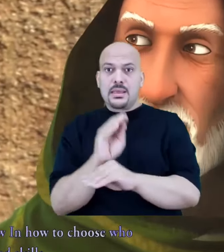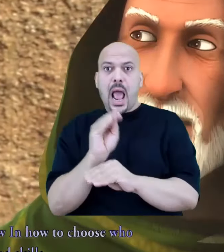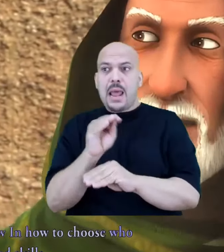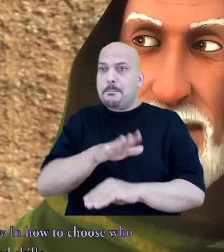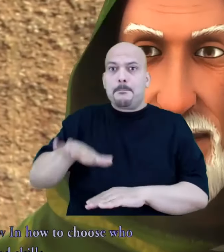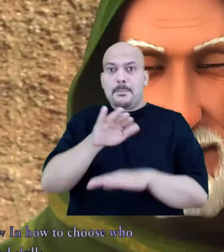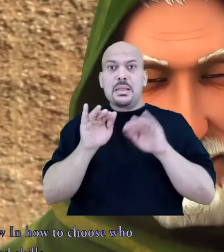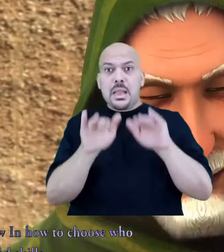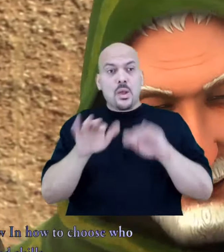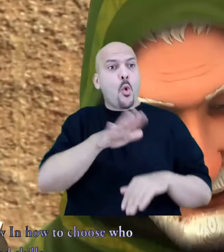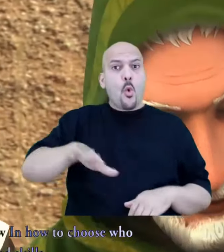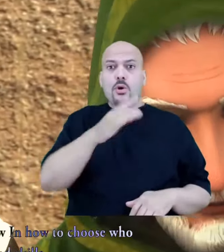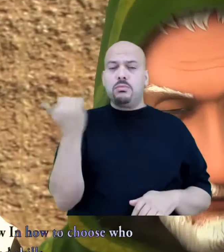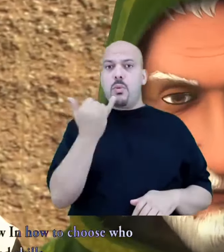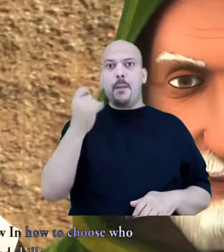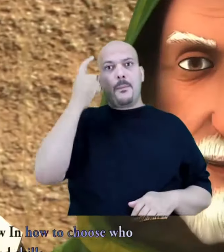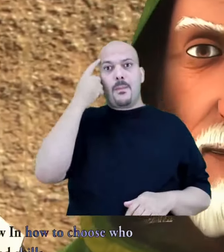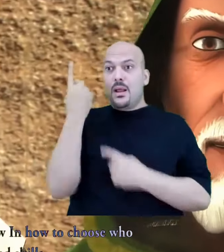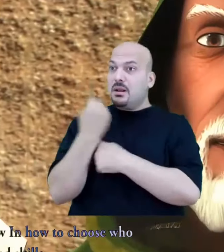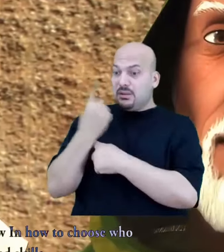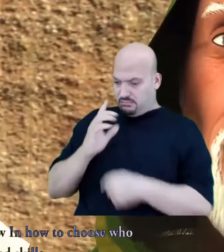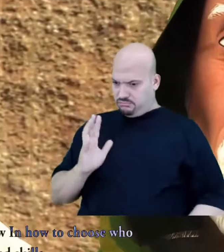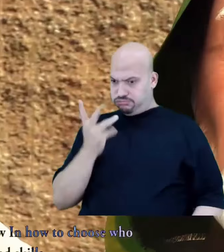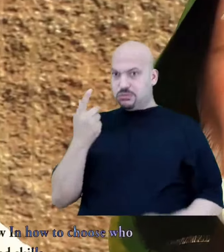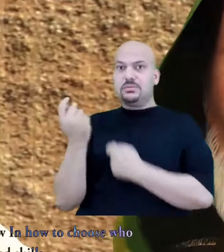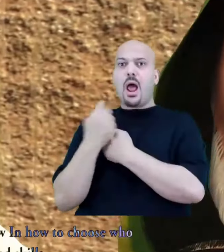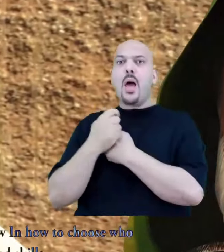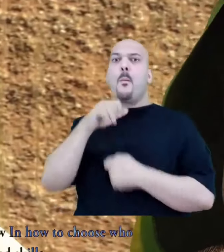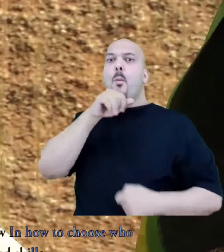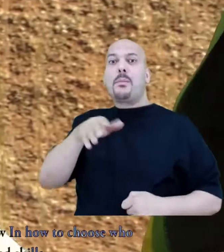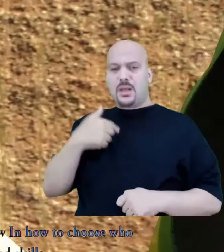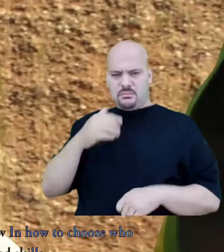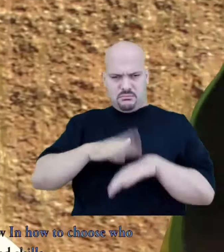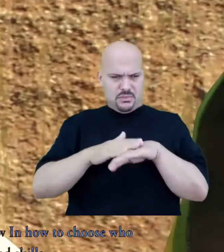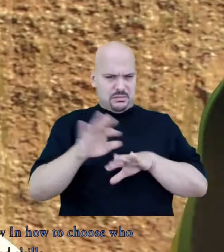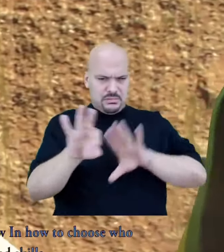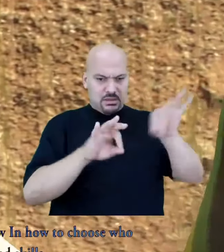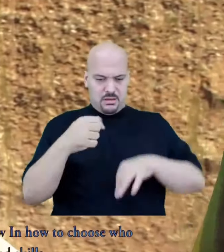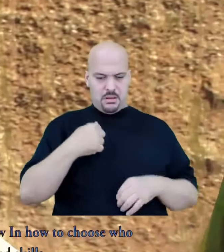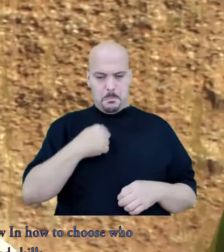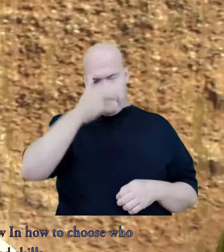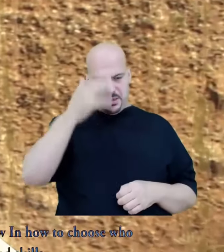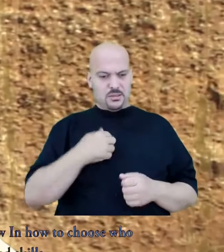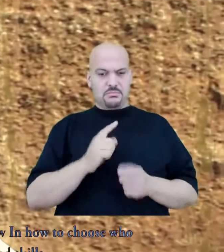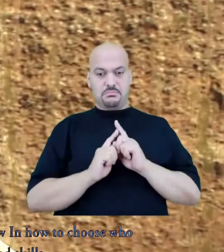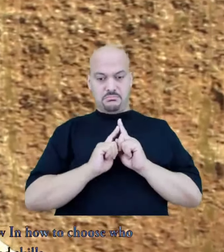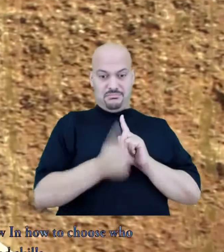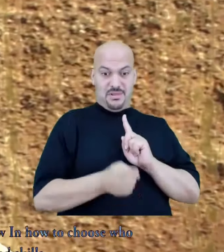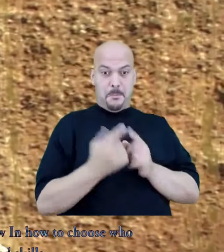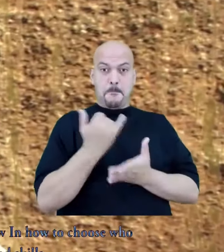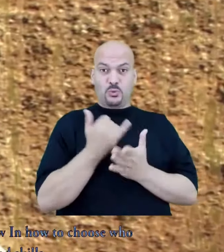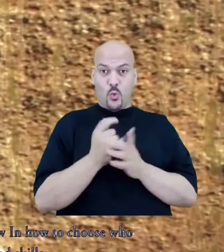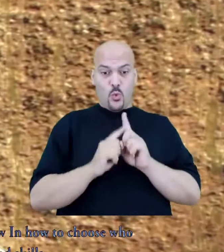جديد يعلمنا إياه رسول الله في كيفية اختيار من يمثلنا